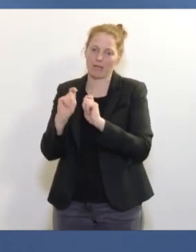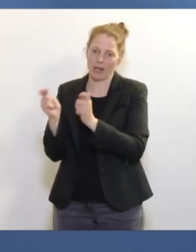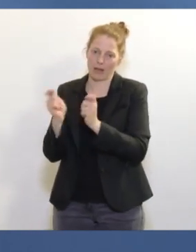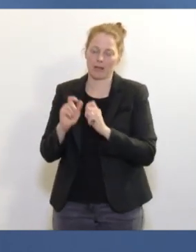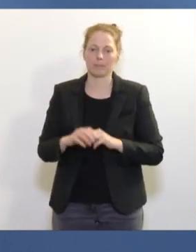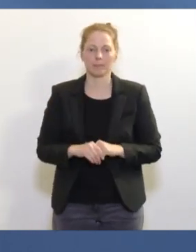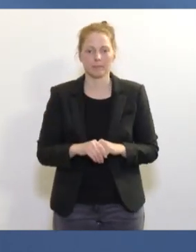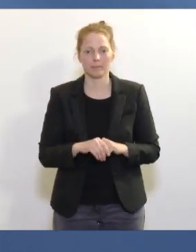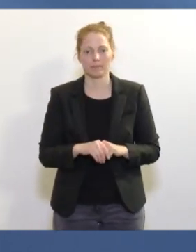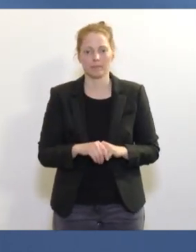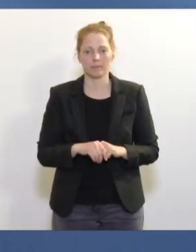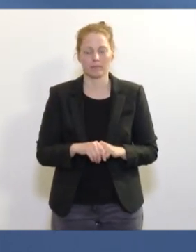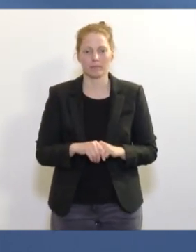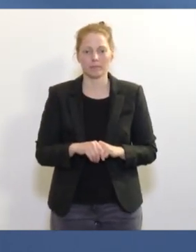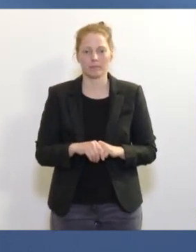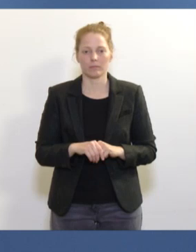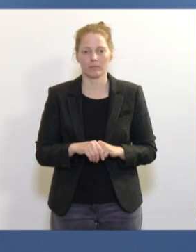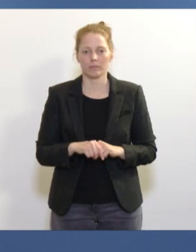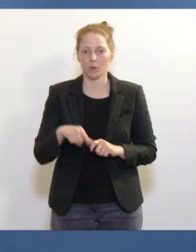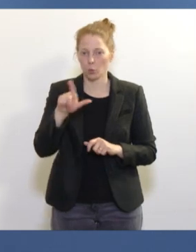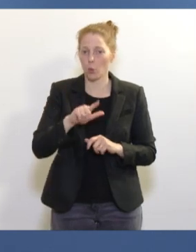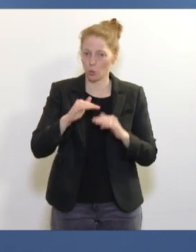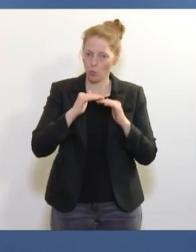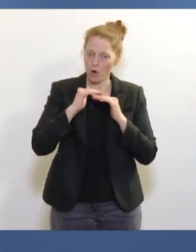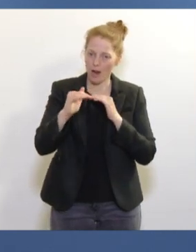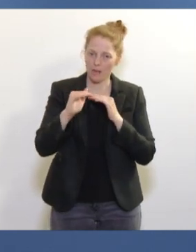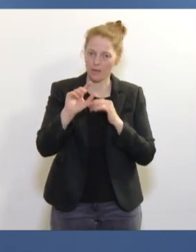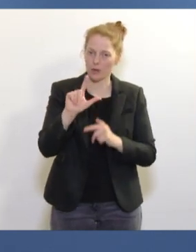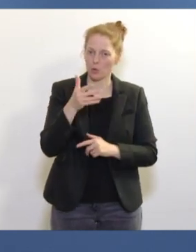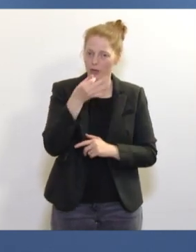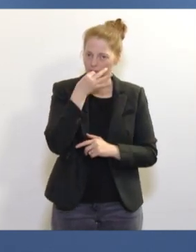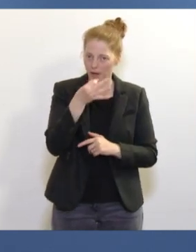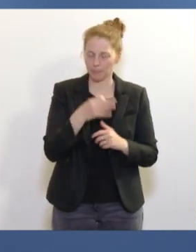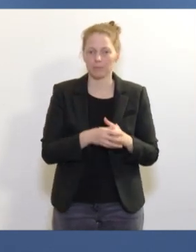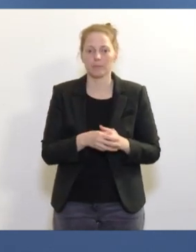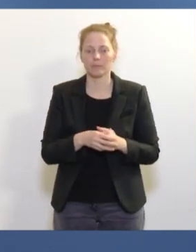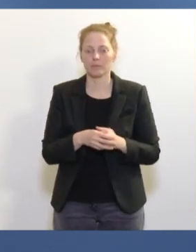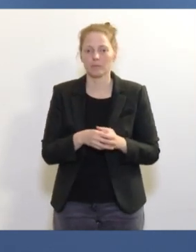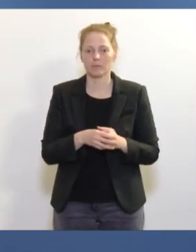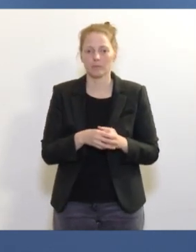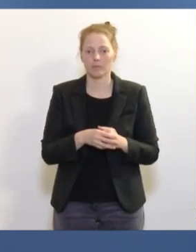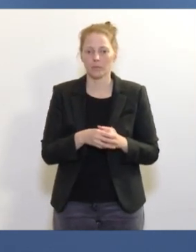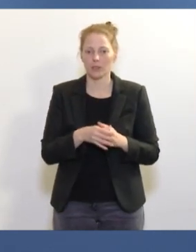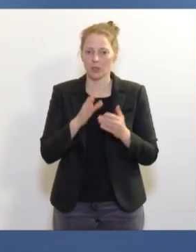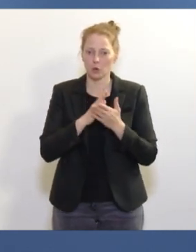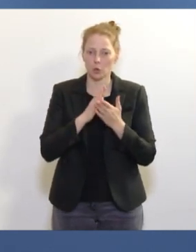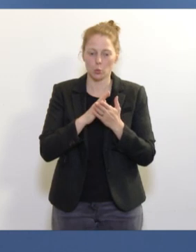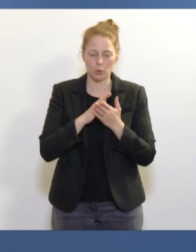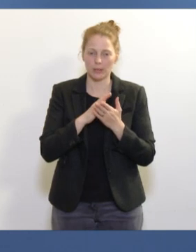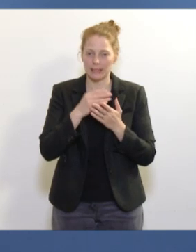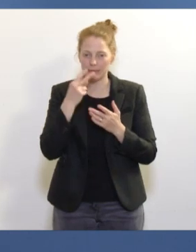verzeichnen. Ein weiterer Vorwurf vom Lützebäuer Land. Oder schon erste Evaluationen, ob die